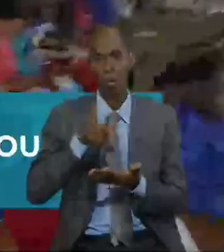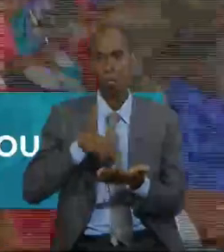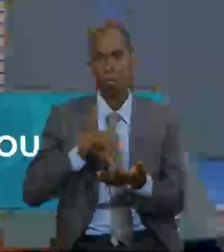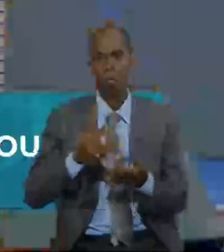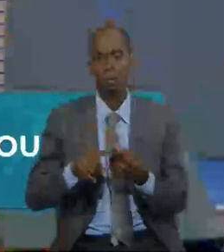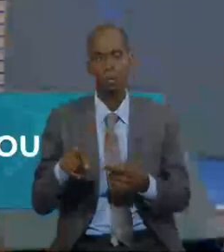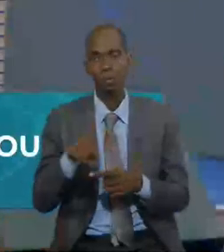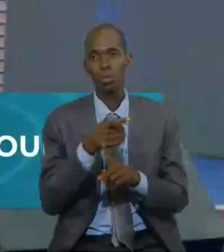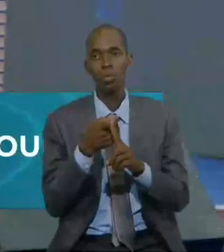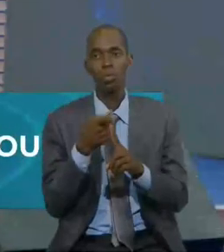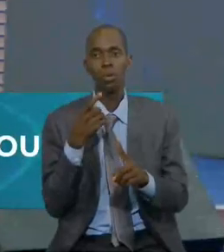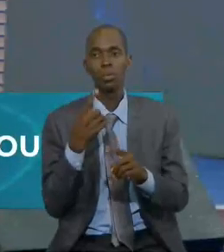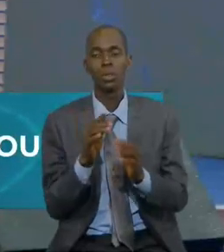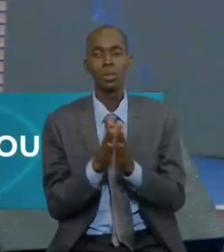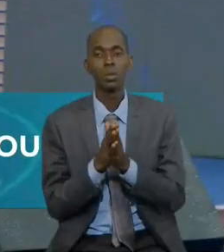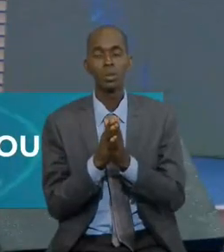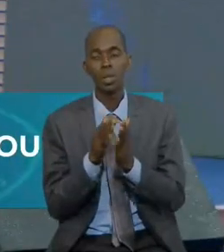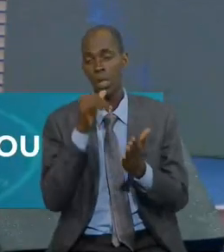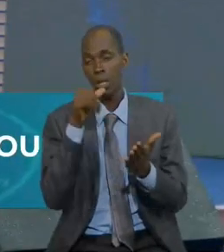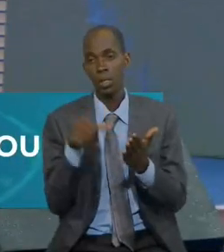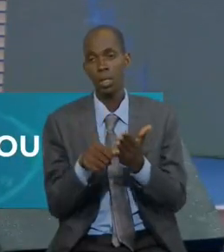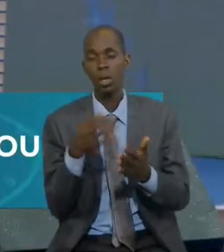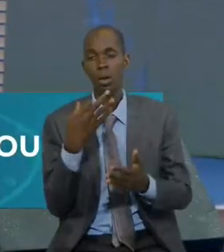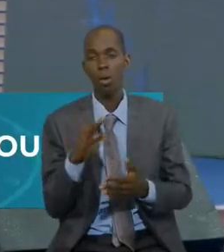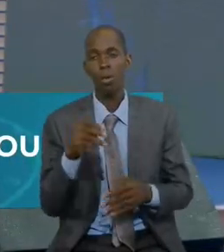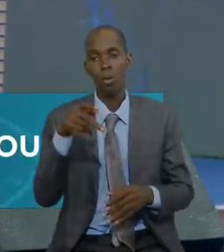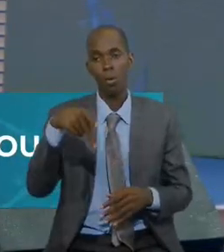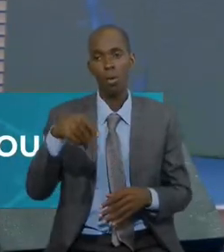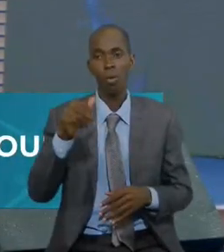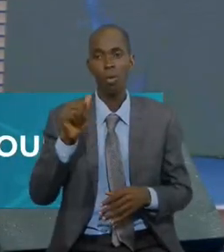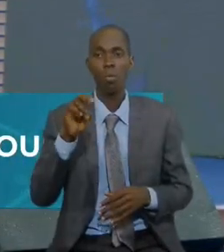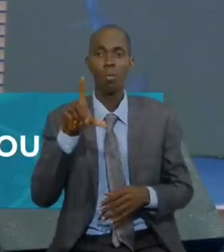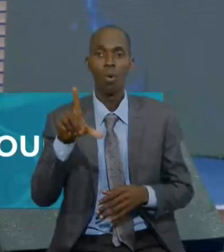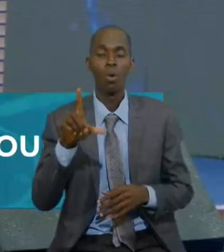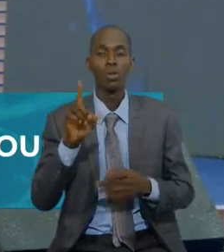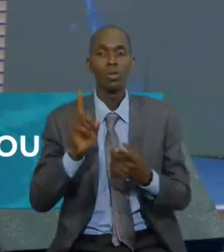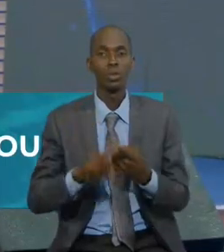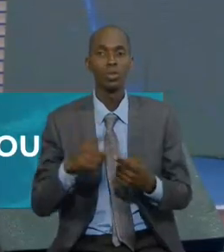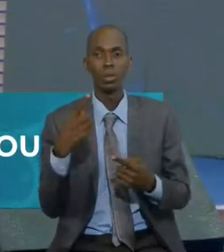Bible je vous lis